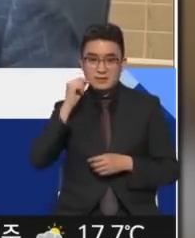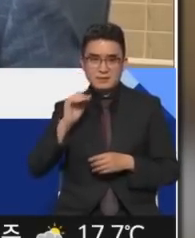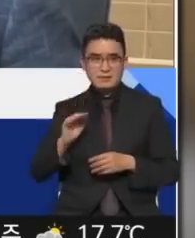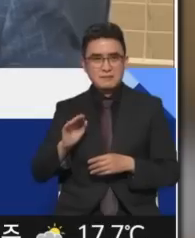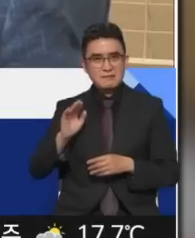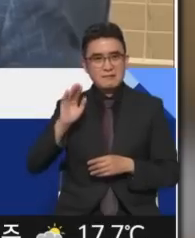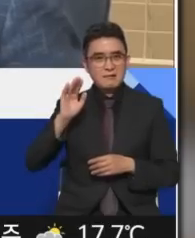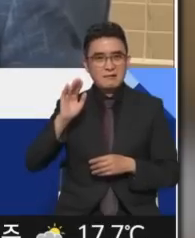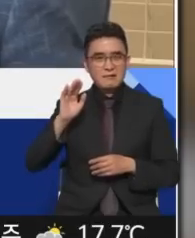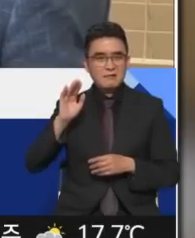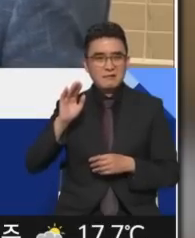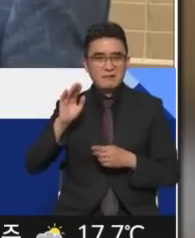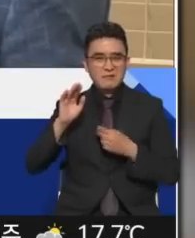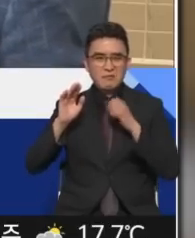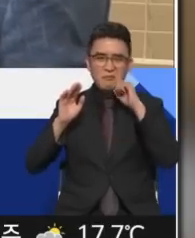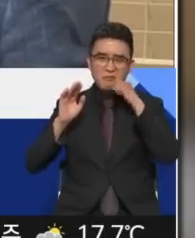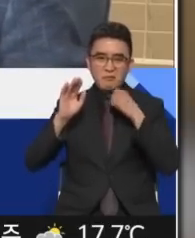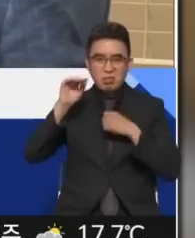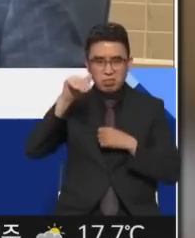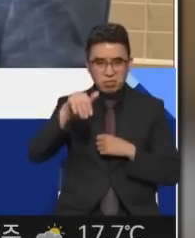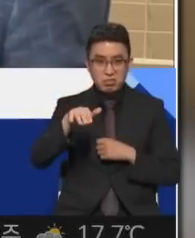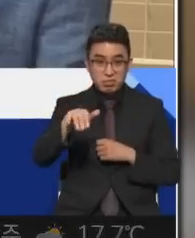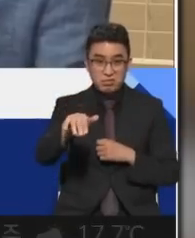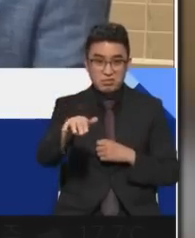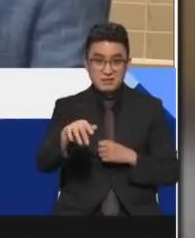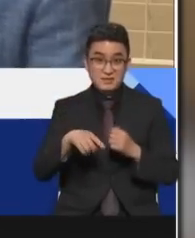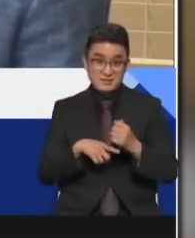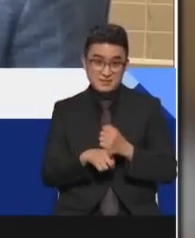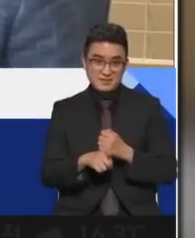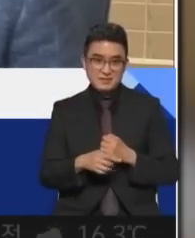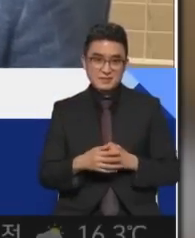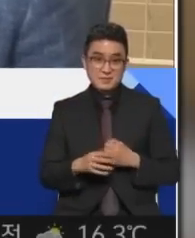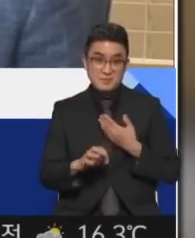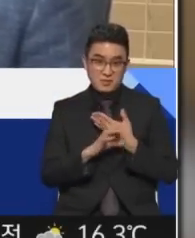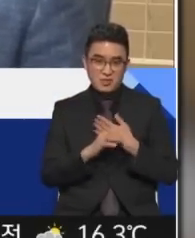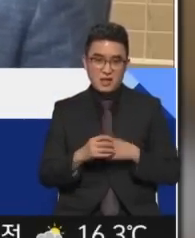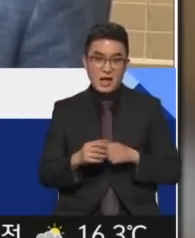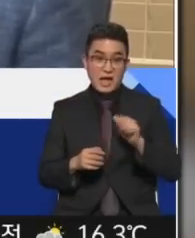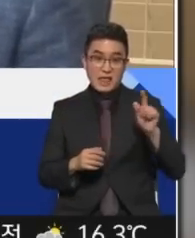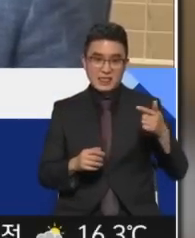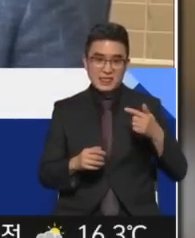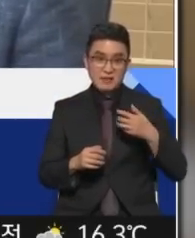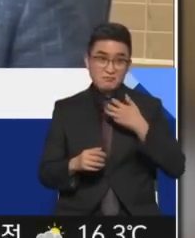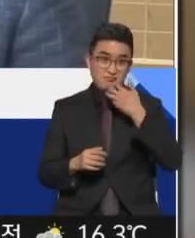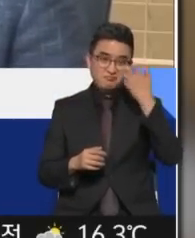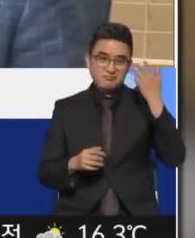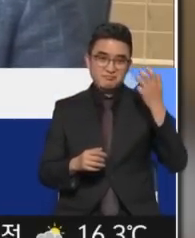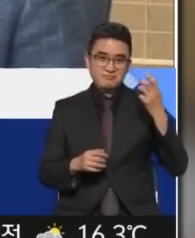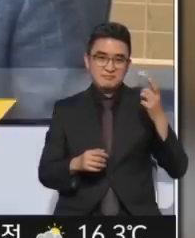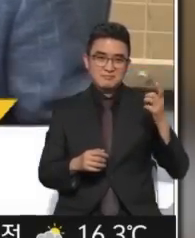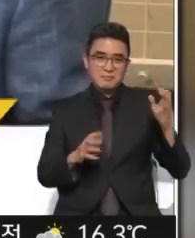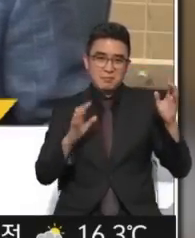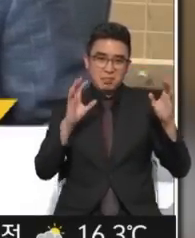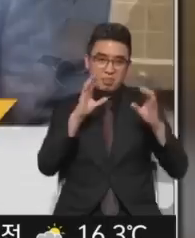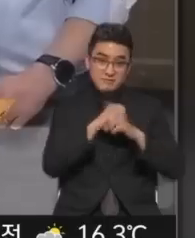별로 없어 보입니다. 그렇다면 총선에 어떻게 나오겠습니까? 한동훈의 꿈은 아마 별똥별이 될 거다.